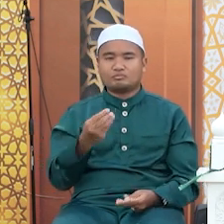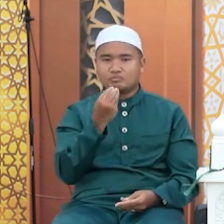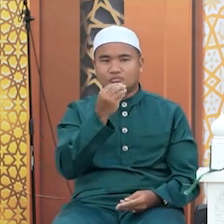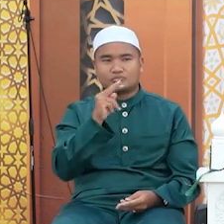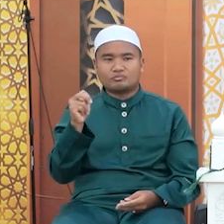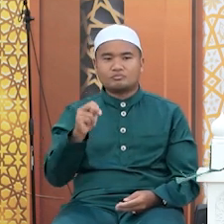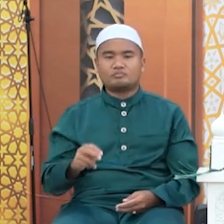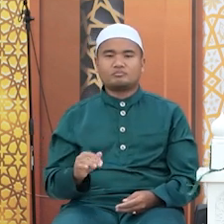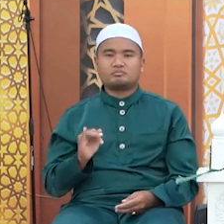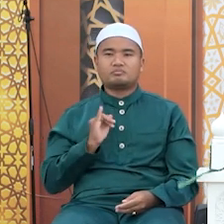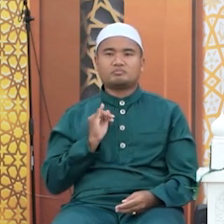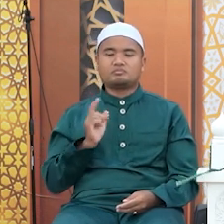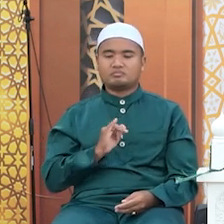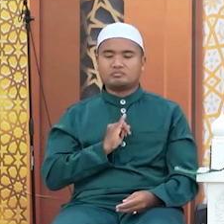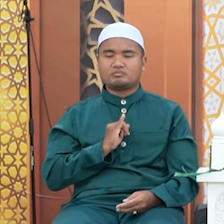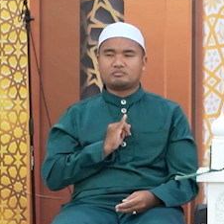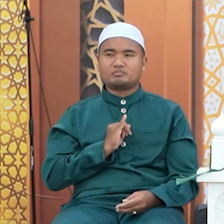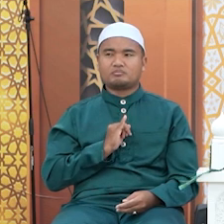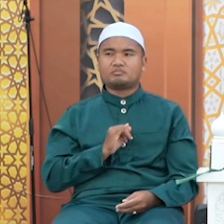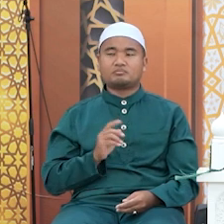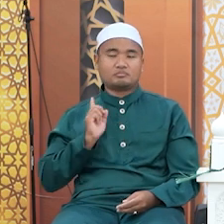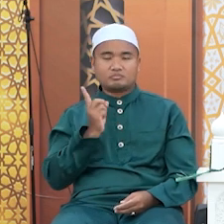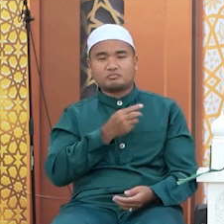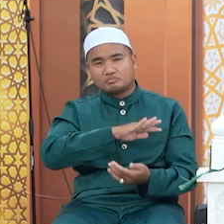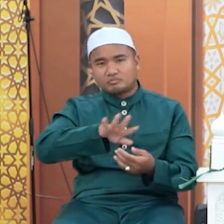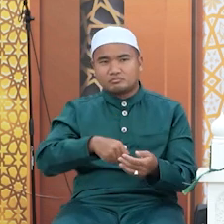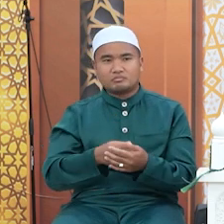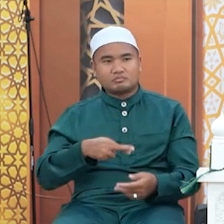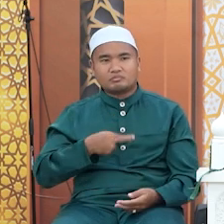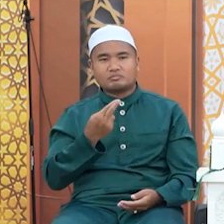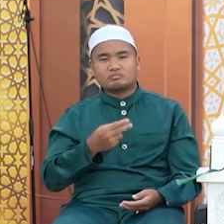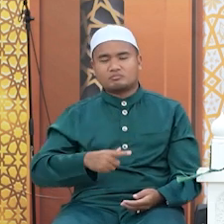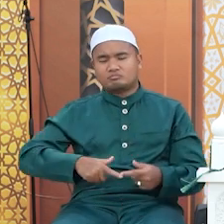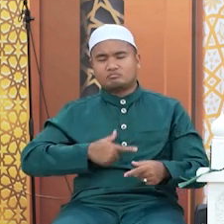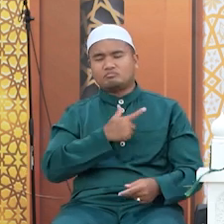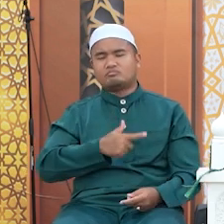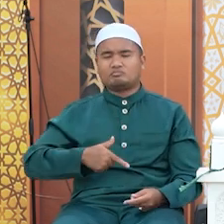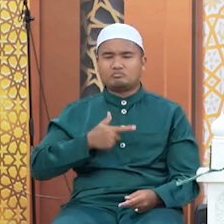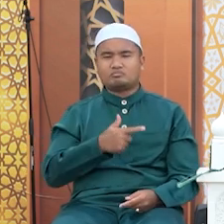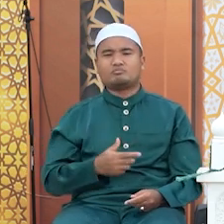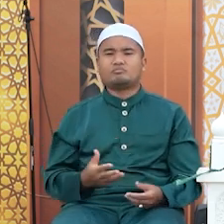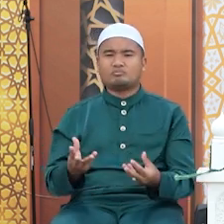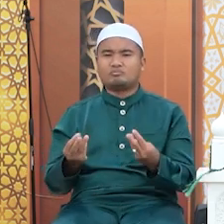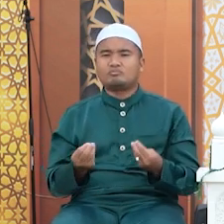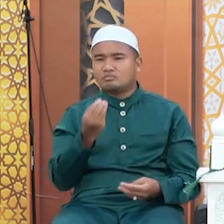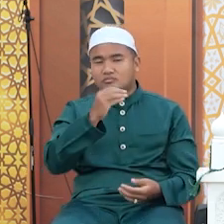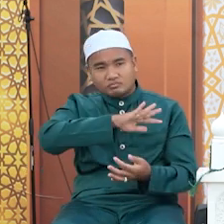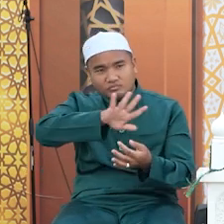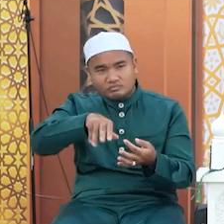Tengok pula ayam panggang golek, Allah. Tengok sutung ni pula, Allah. Allah sama,